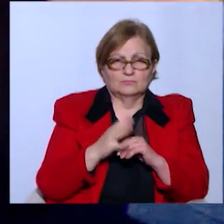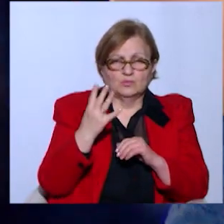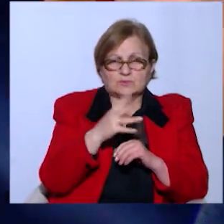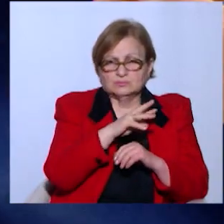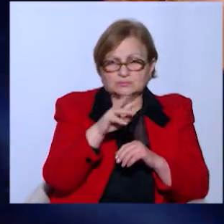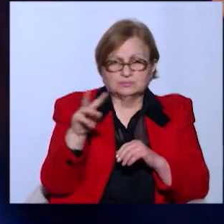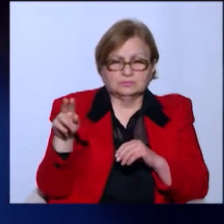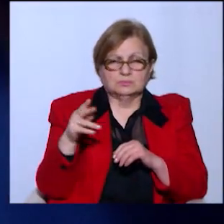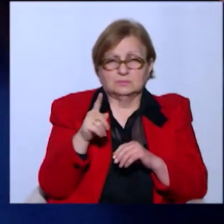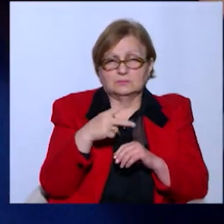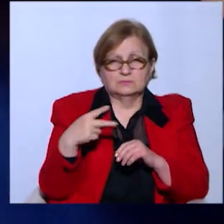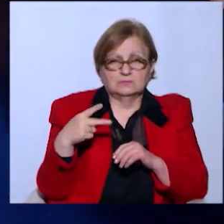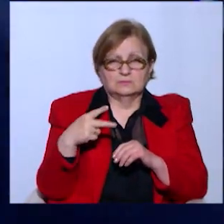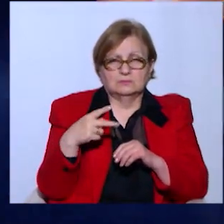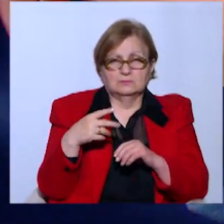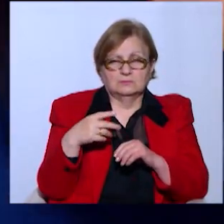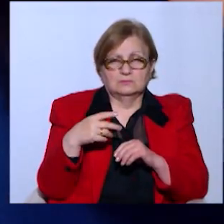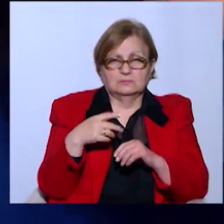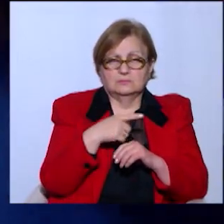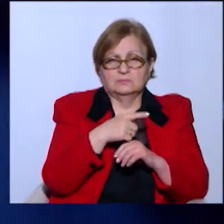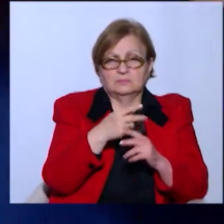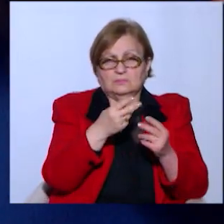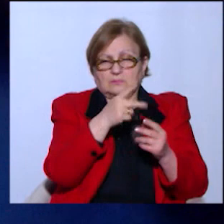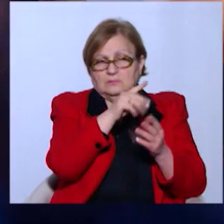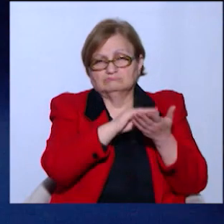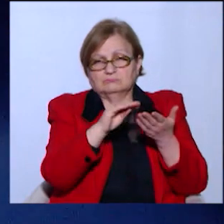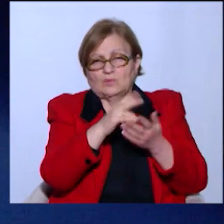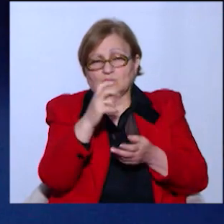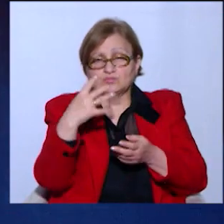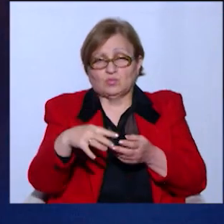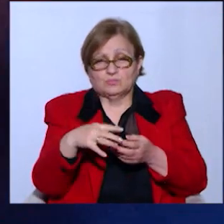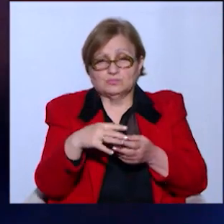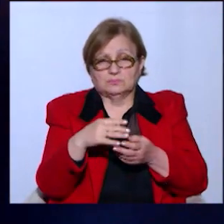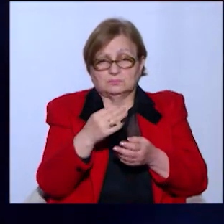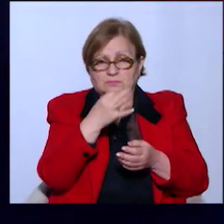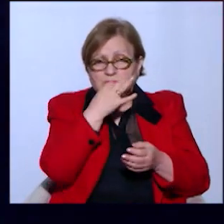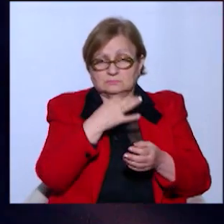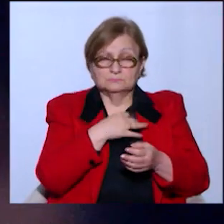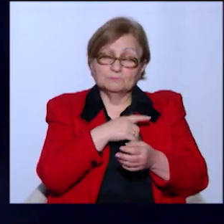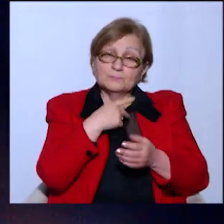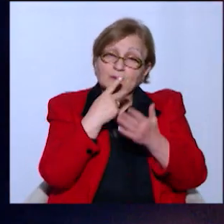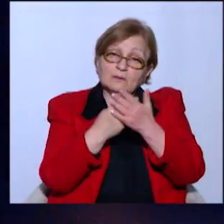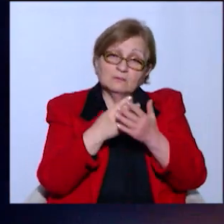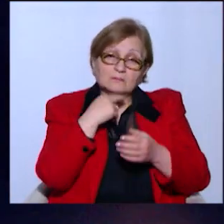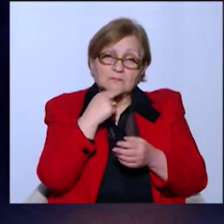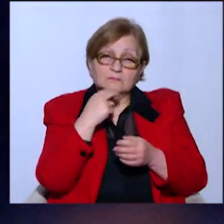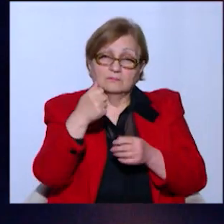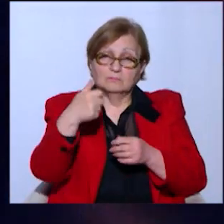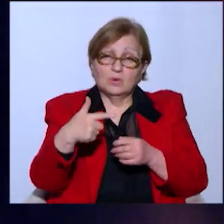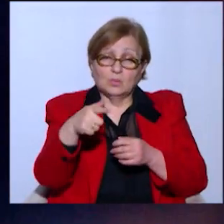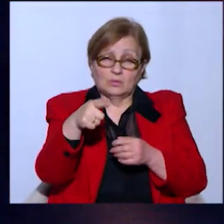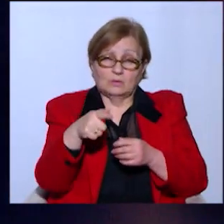4 და რომელიც მოცემულო პირობის თანახმად 240-ის ტოლია. აქ თუ დავაკვირდებით მეორე